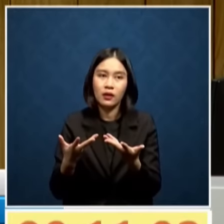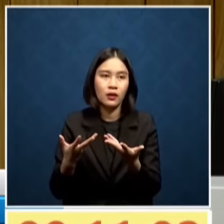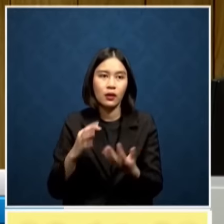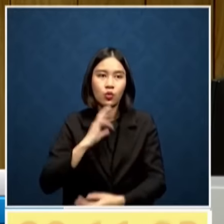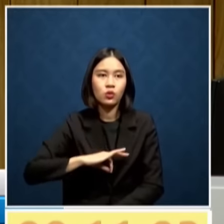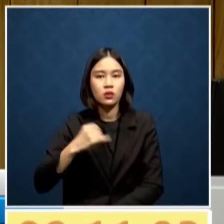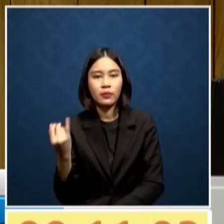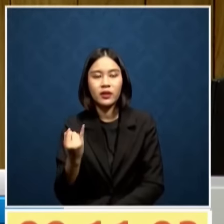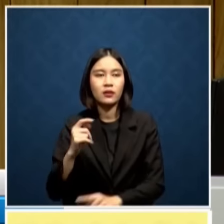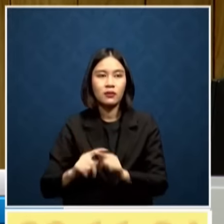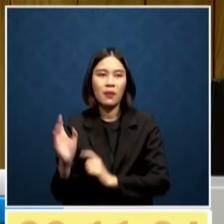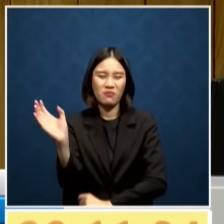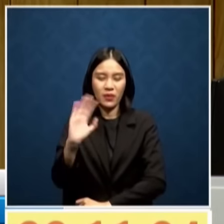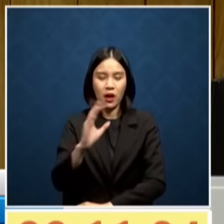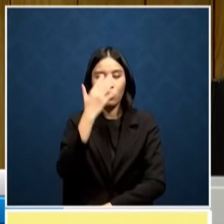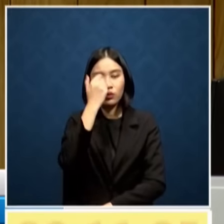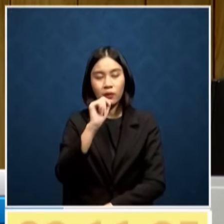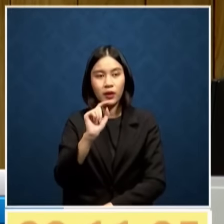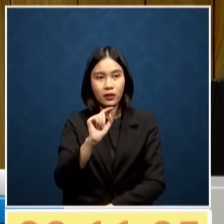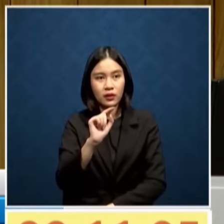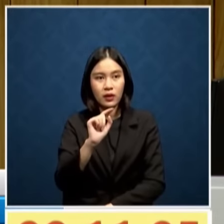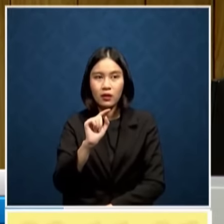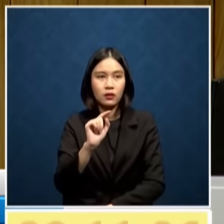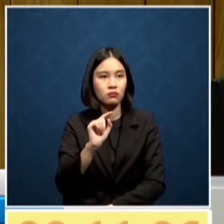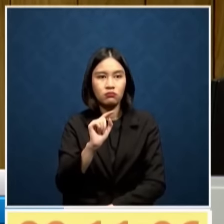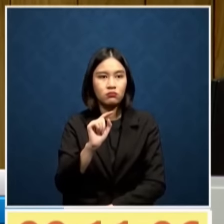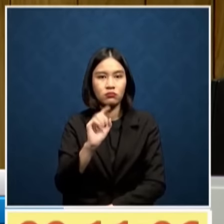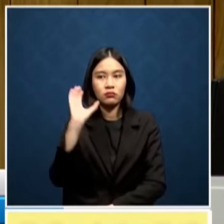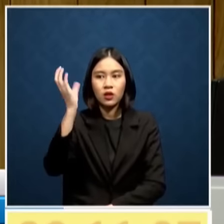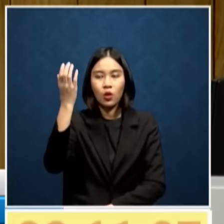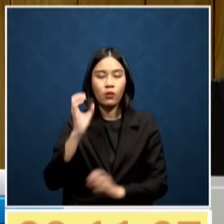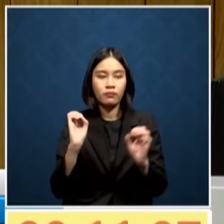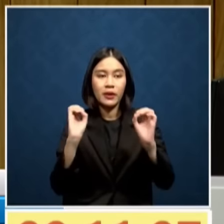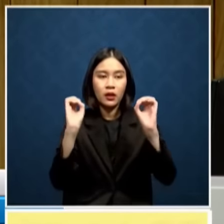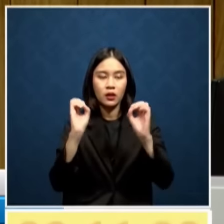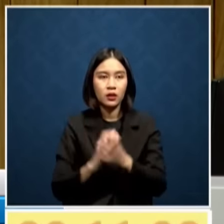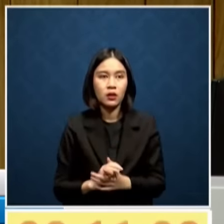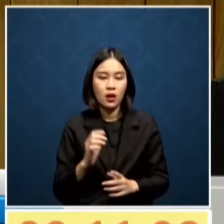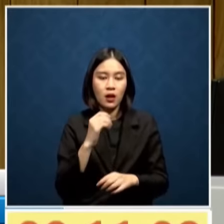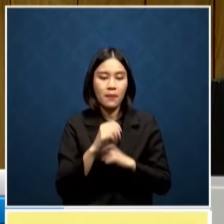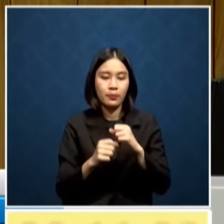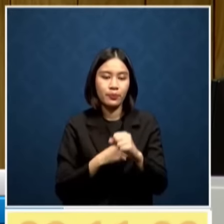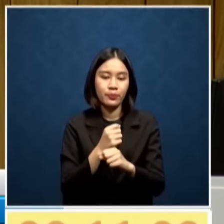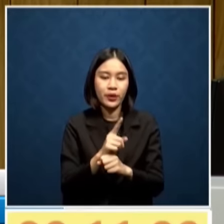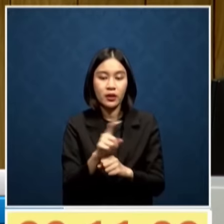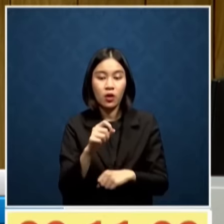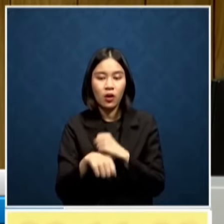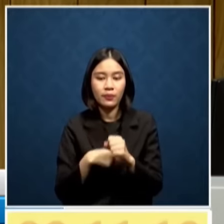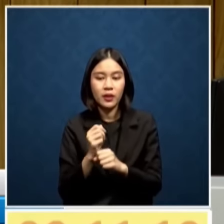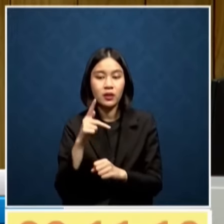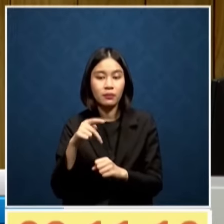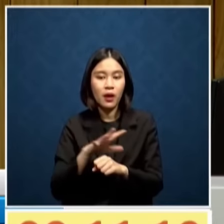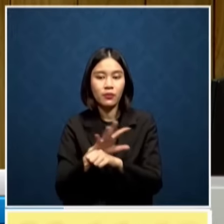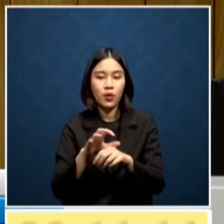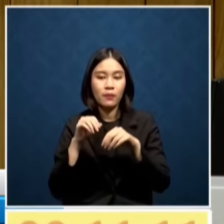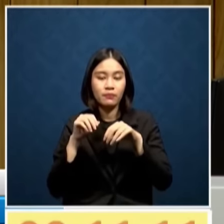ให้รู้สึกไม่ดีเลยมันเป็นเหตุการณ์ที่ไม่ได้เคยเกิดขึ้นในโลกบ่อยนักร้อยปีพันปีจะมีการโรคระบา